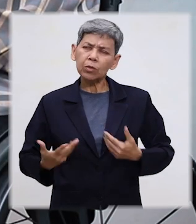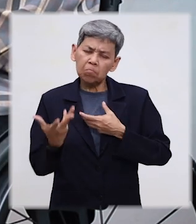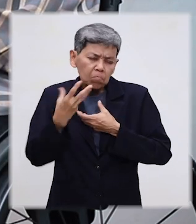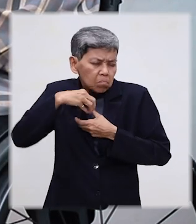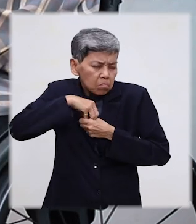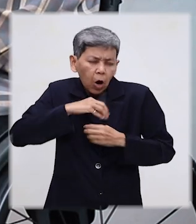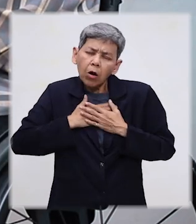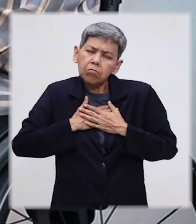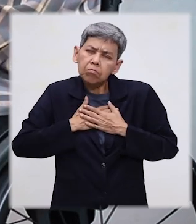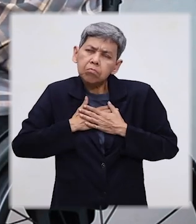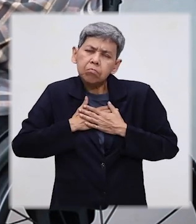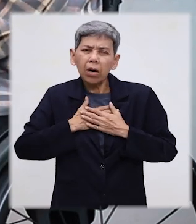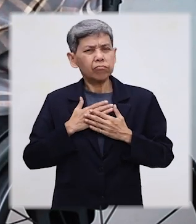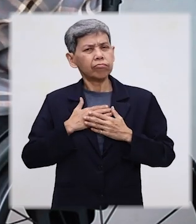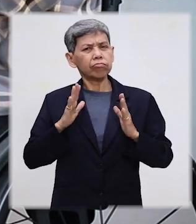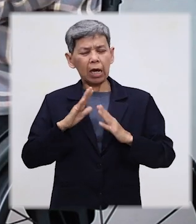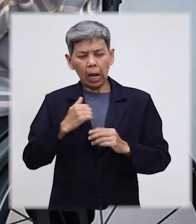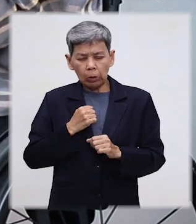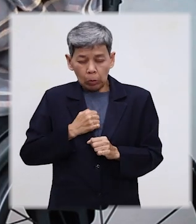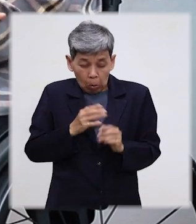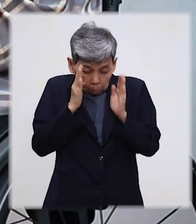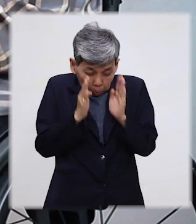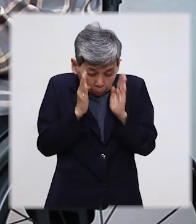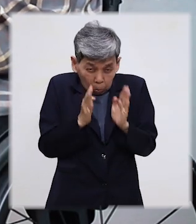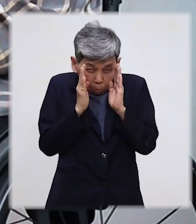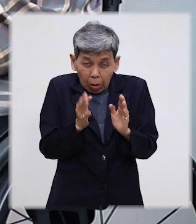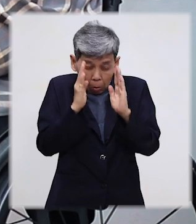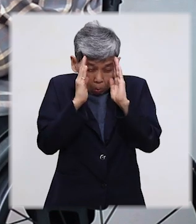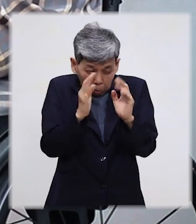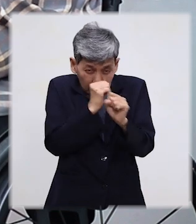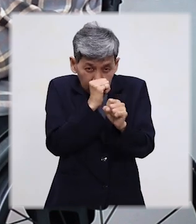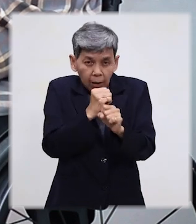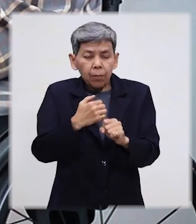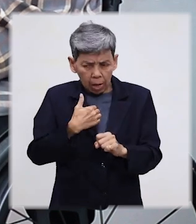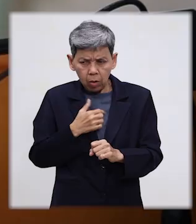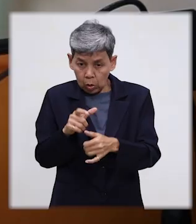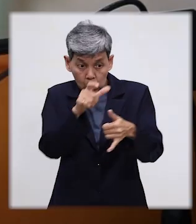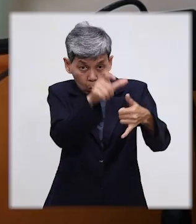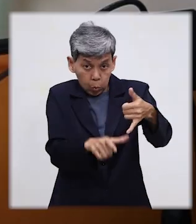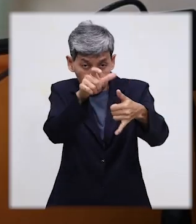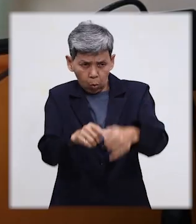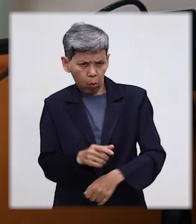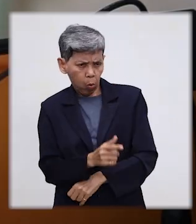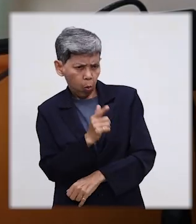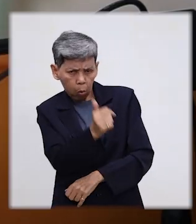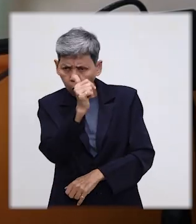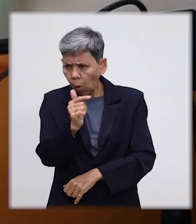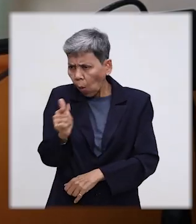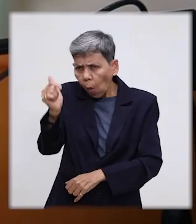มุ่นกับคือผมนับถือบางคนที่แบบทั้งทำหนังทั้ง